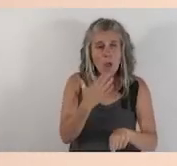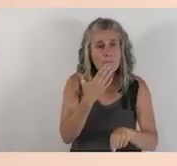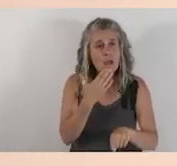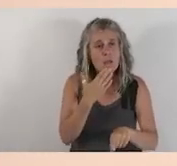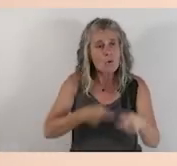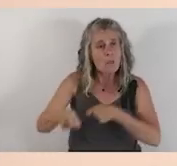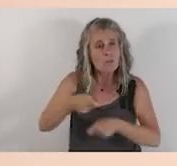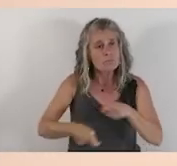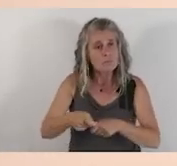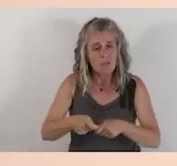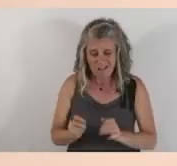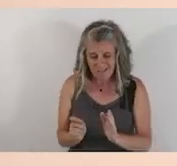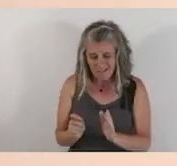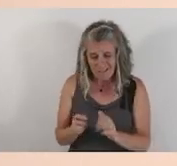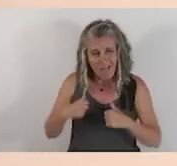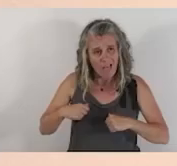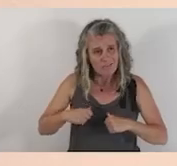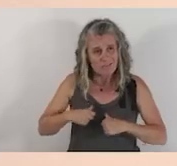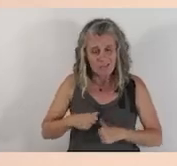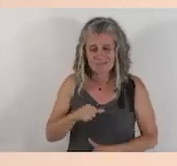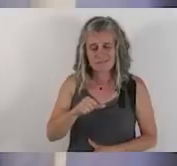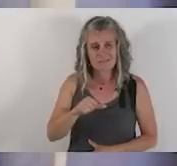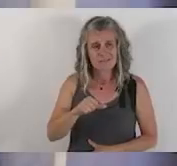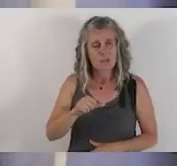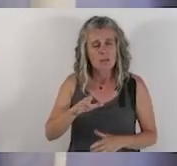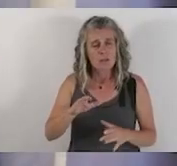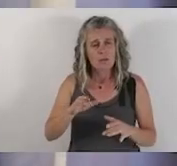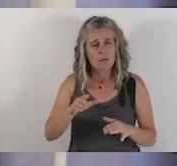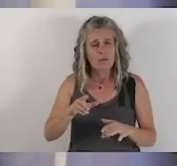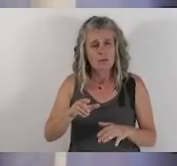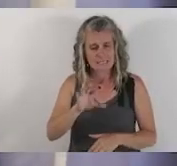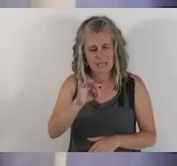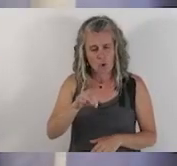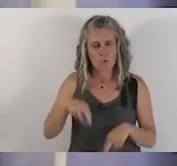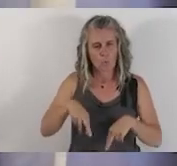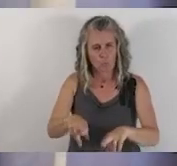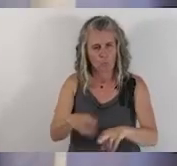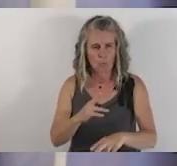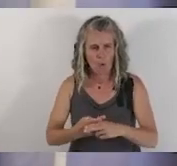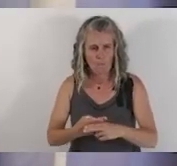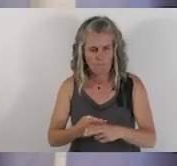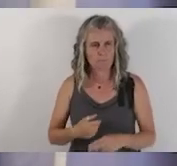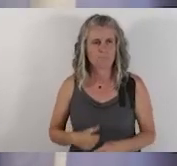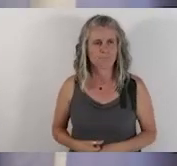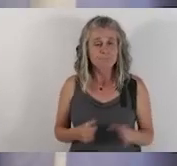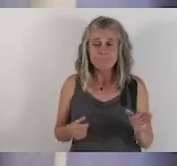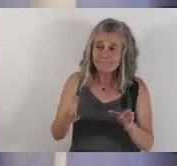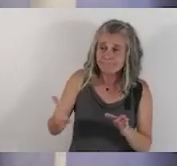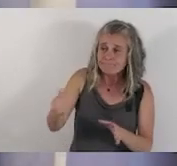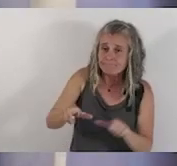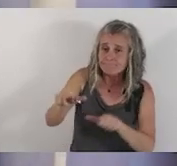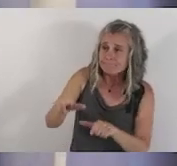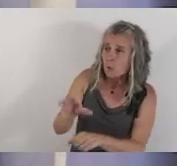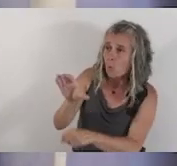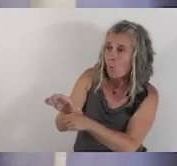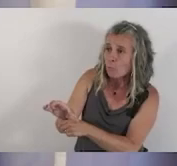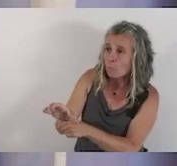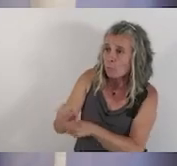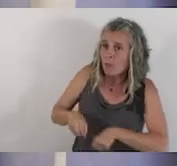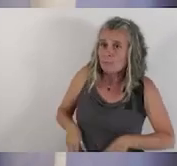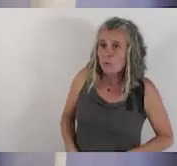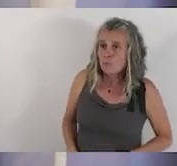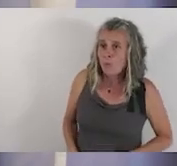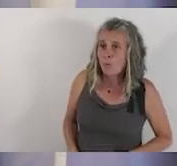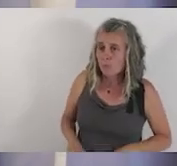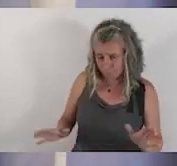arrondissement. Merci. Y a-t-il des contre, des abstentions? Avis favorable du Conseil, le rapport